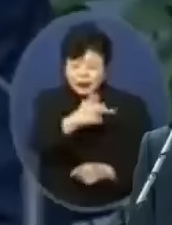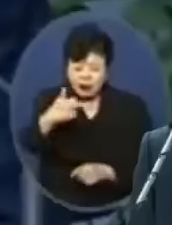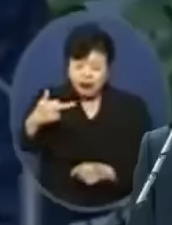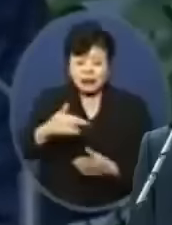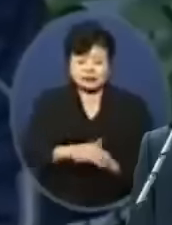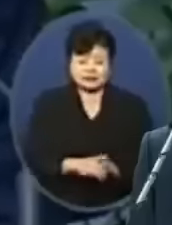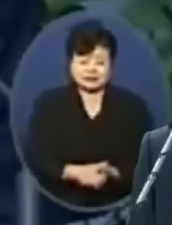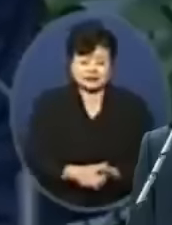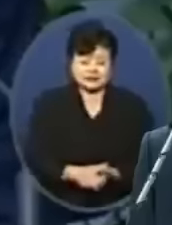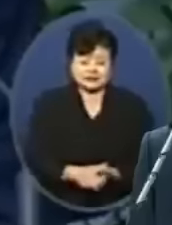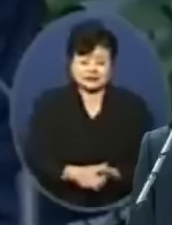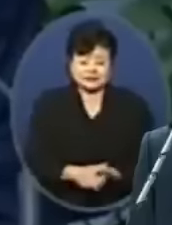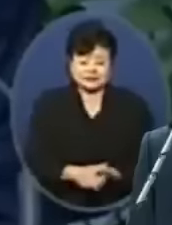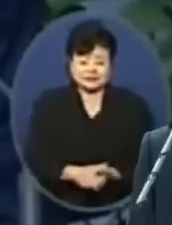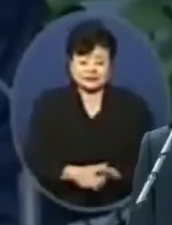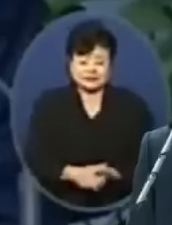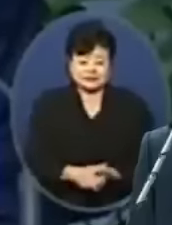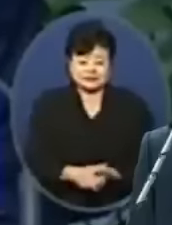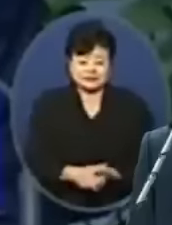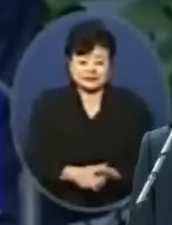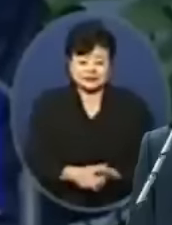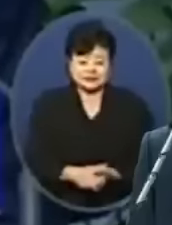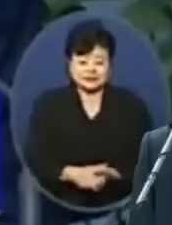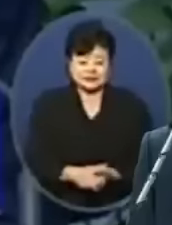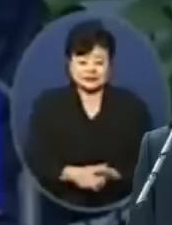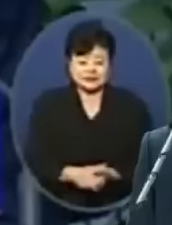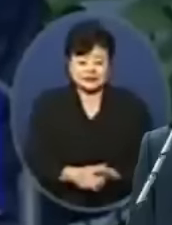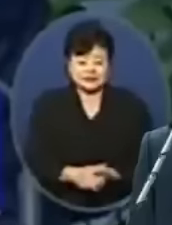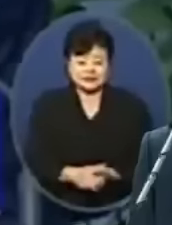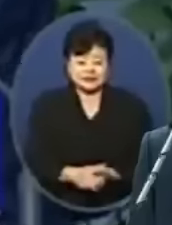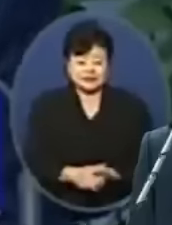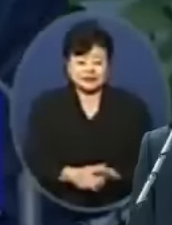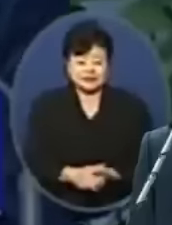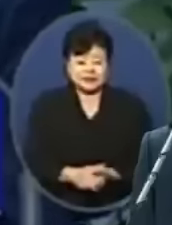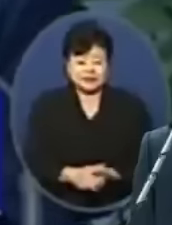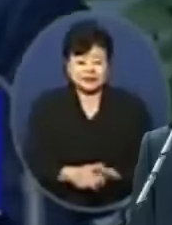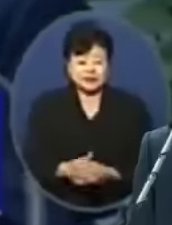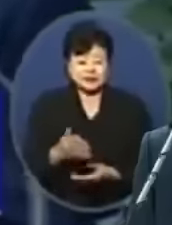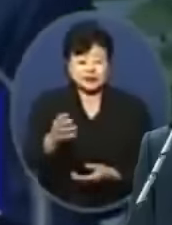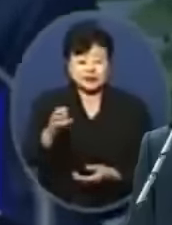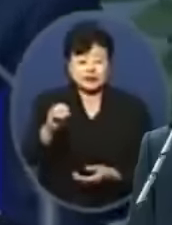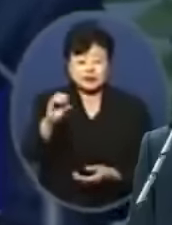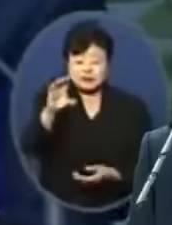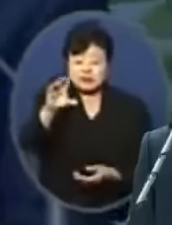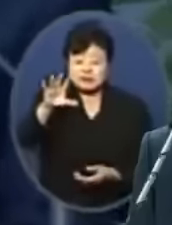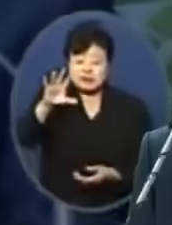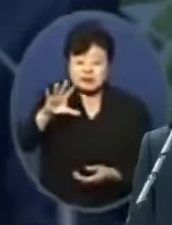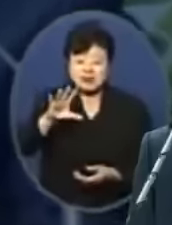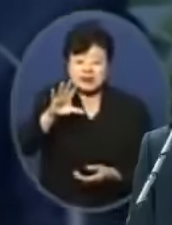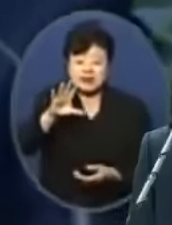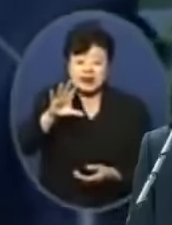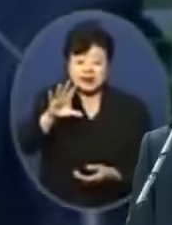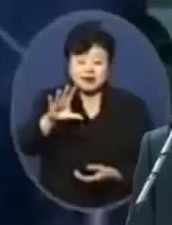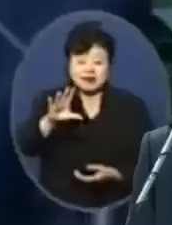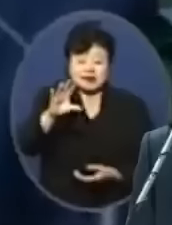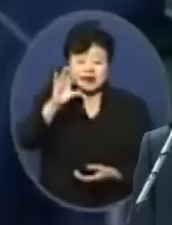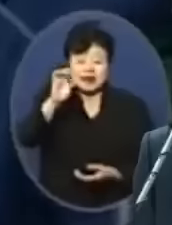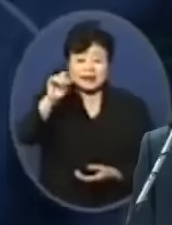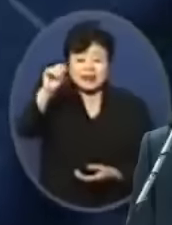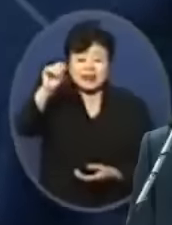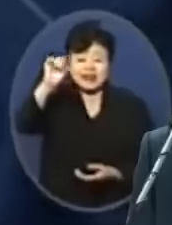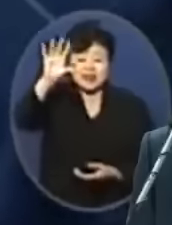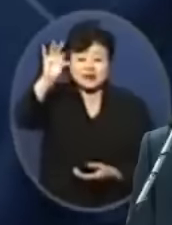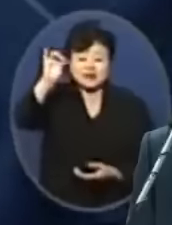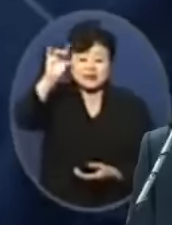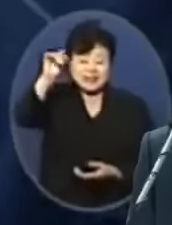크시겠습니까? 뼘으로 하늘을 재어보겠느냐? 여러분, 이 뼘으로 하늘을 하나, 둘,